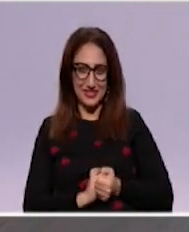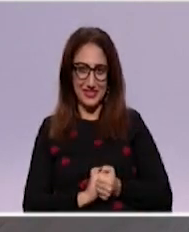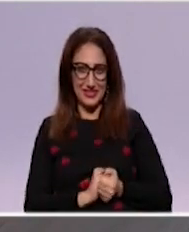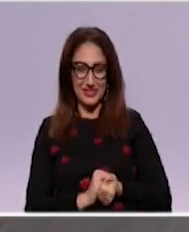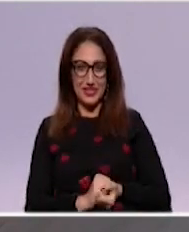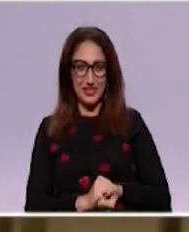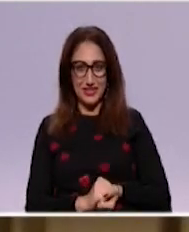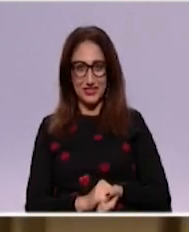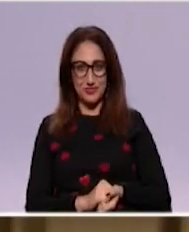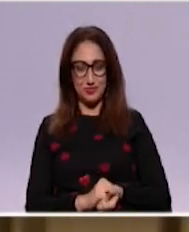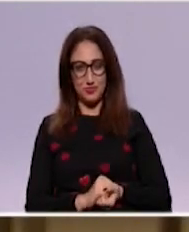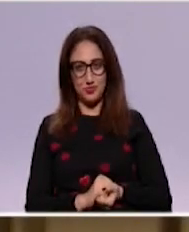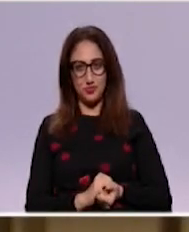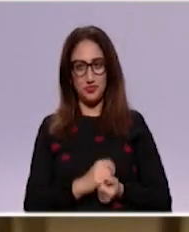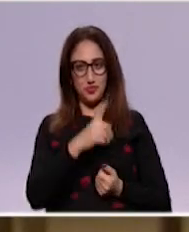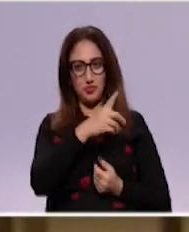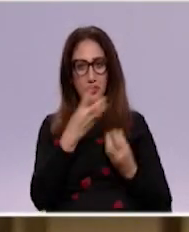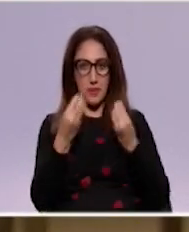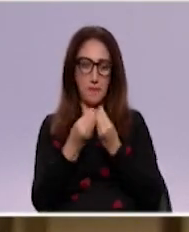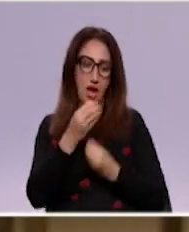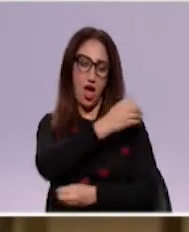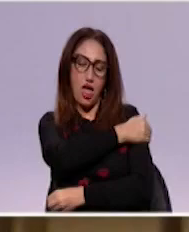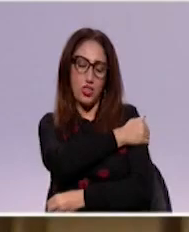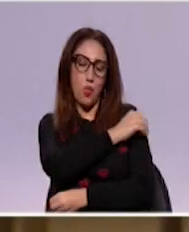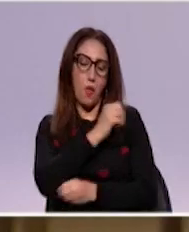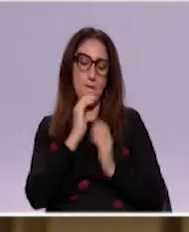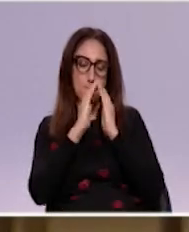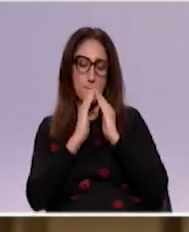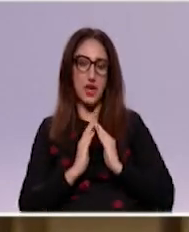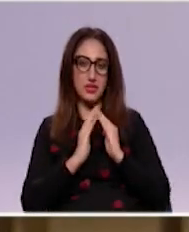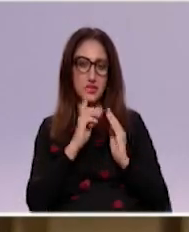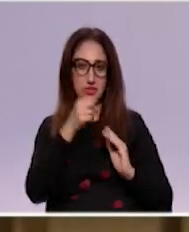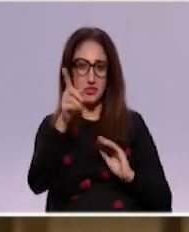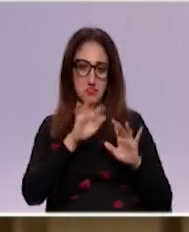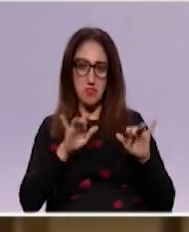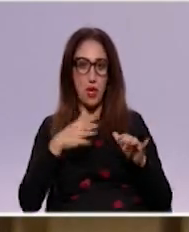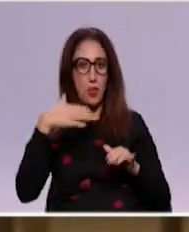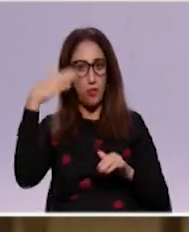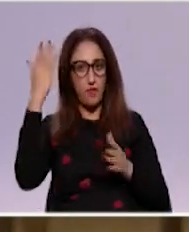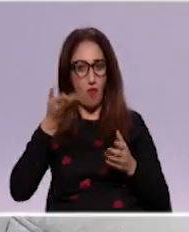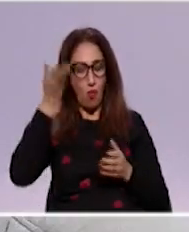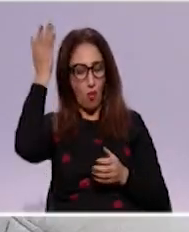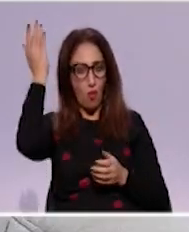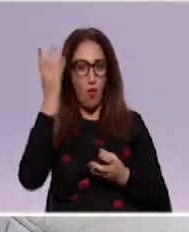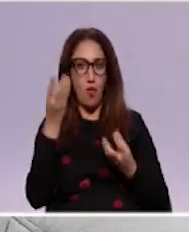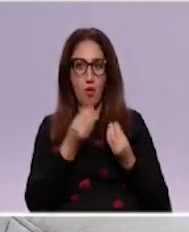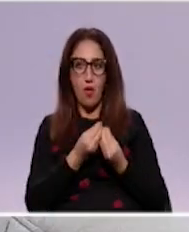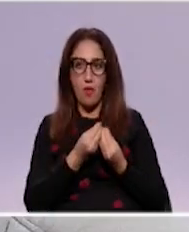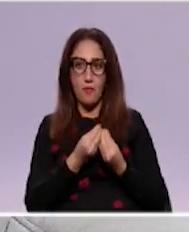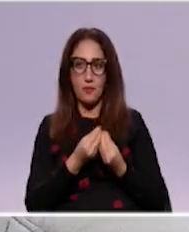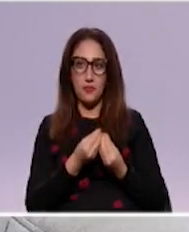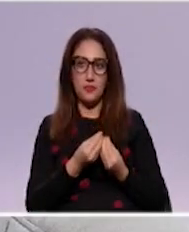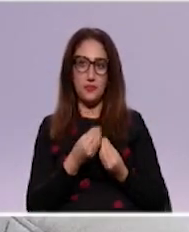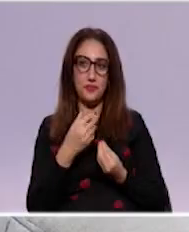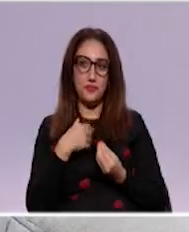في فرقه المصريين، شو اقولك ايه لما انضميتي فرقه المصريين اخيرا مع مايسترو كبير زي هاني شنوده؟ يعني دي احلى